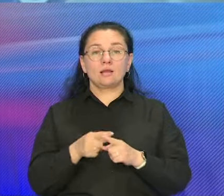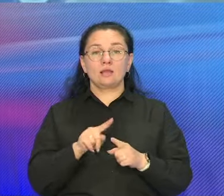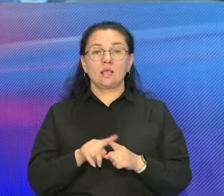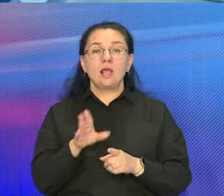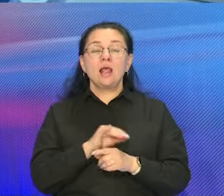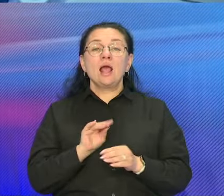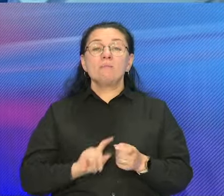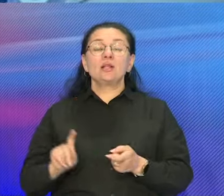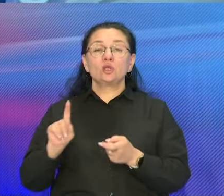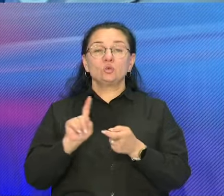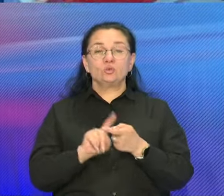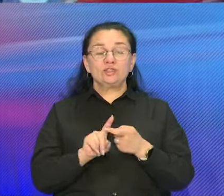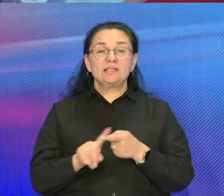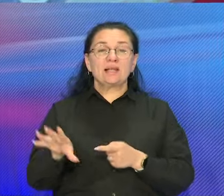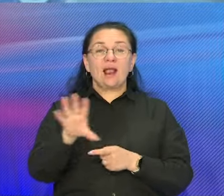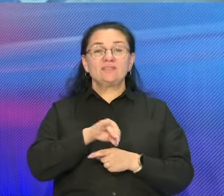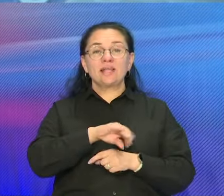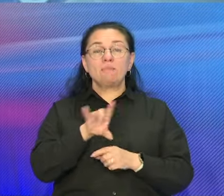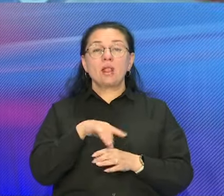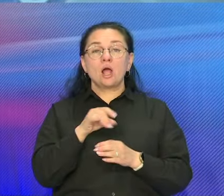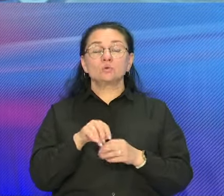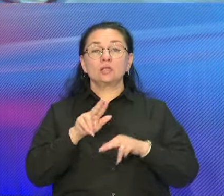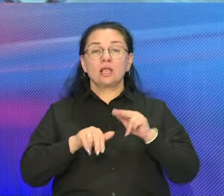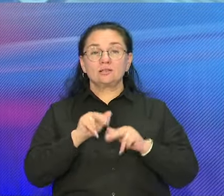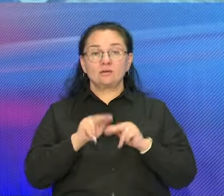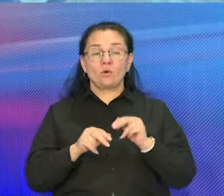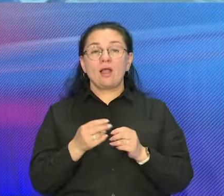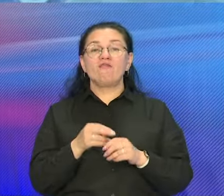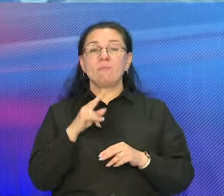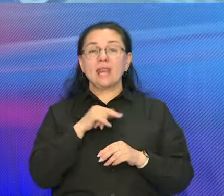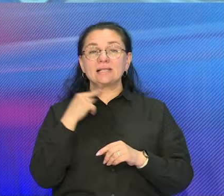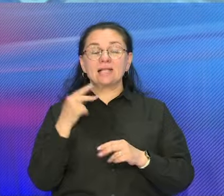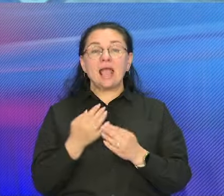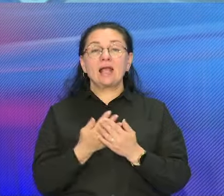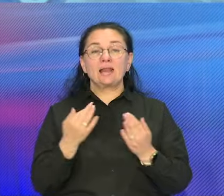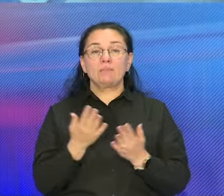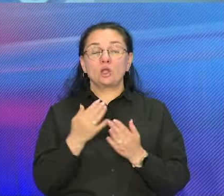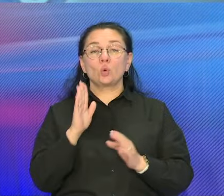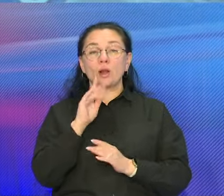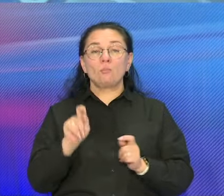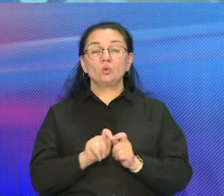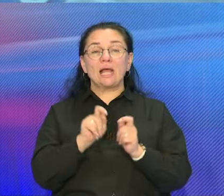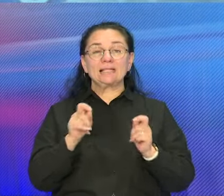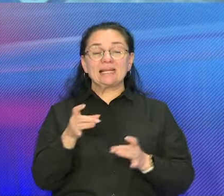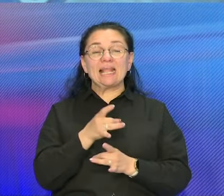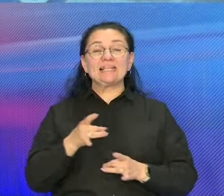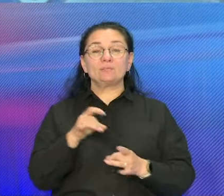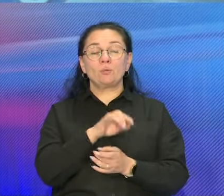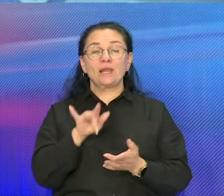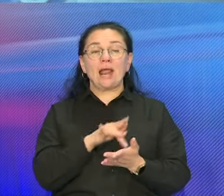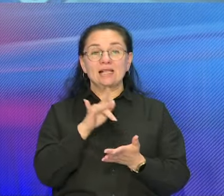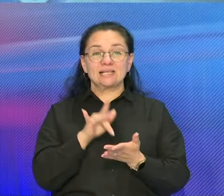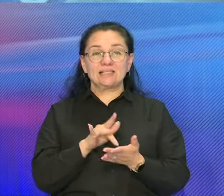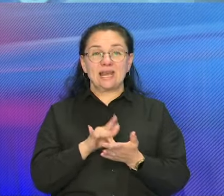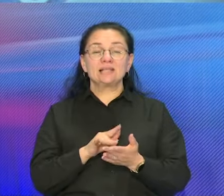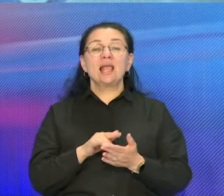доложиться до усебеларусской будовли у Брестской крепости Где, как анонсовано, будет открыт Республиканский центр патриотичного выхования